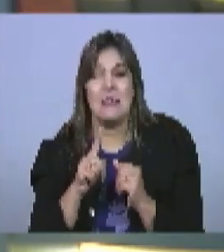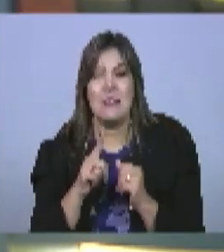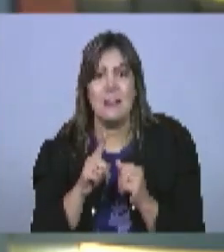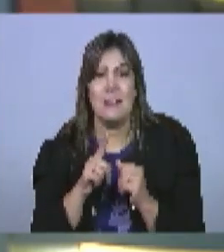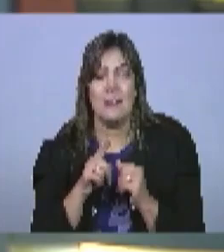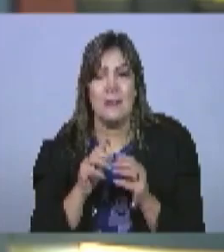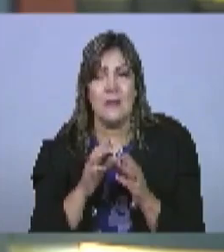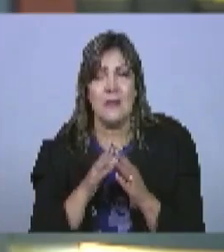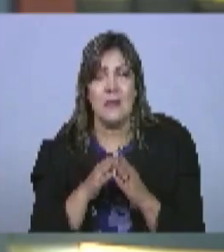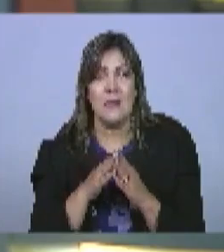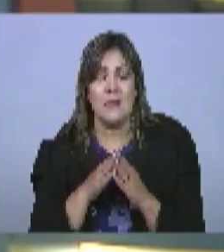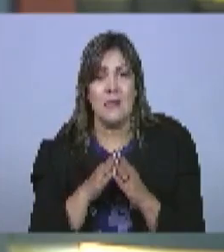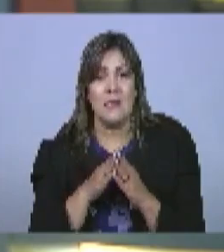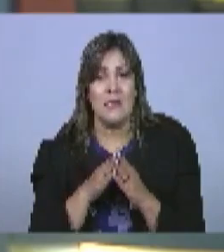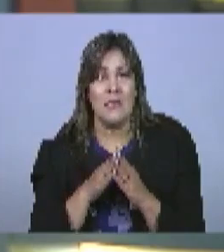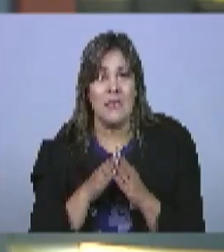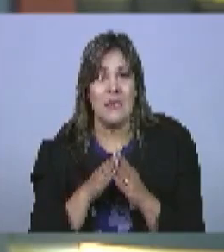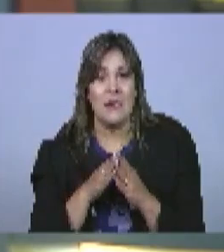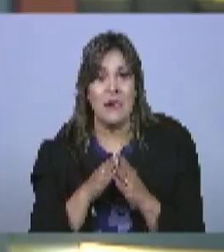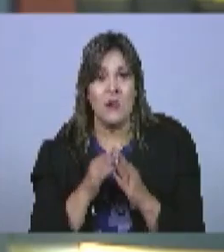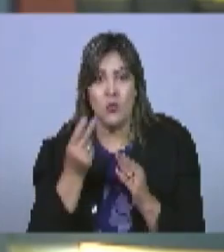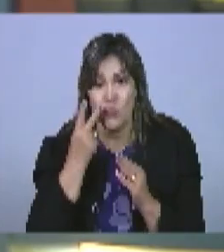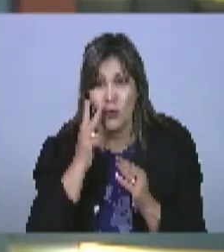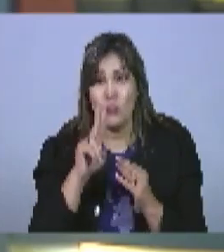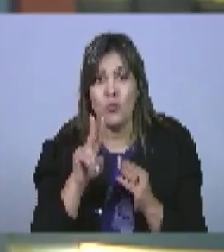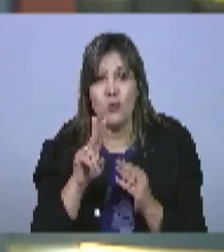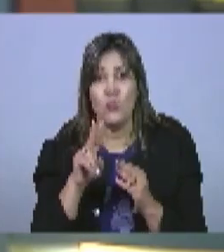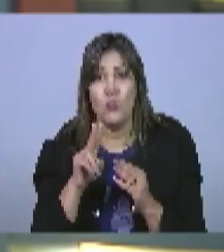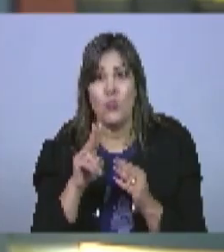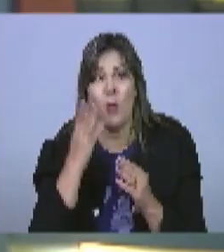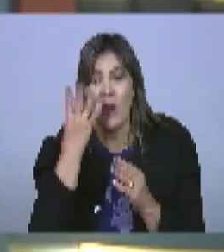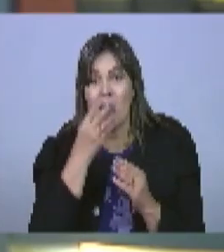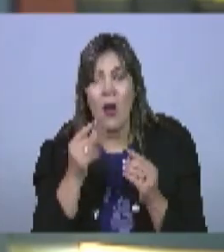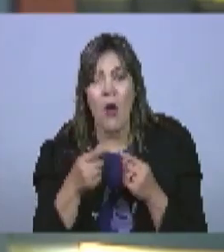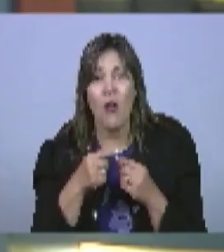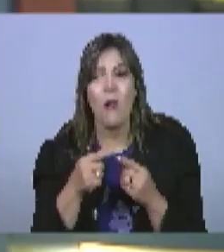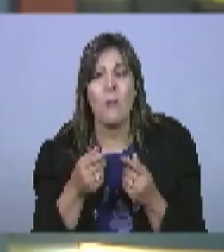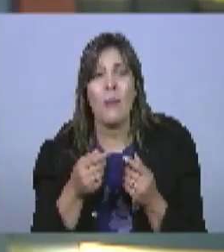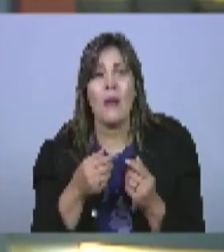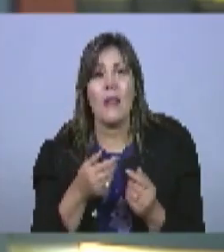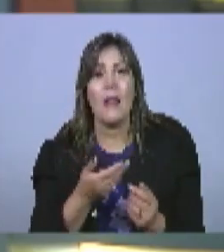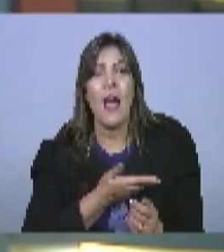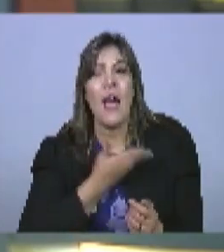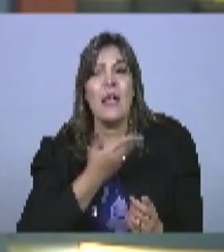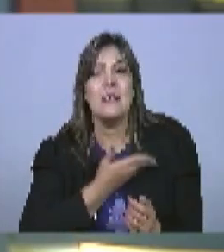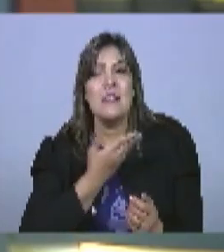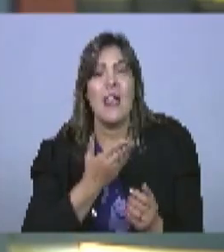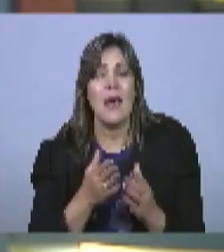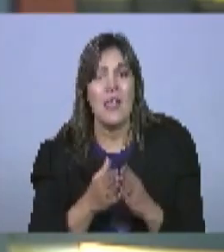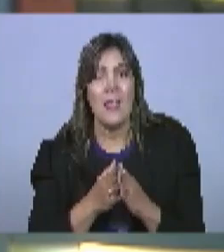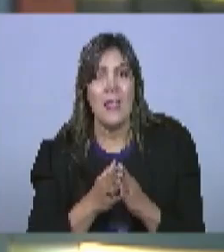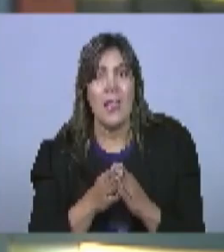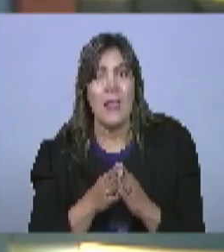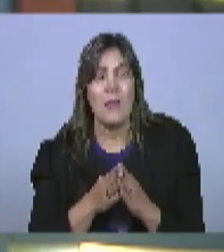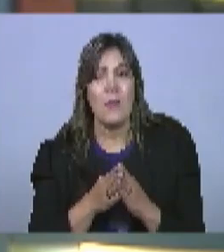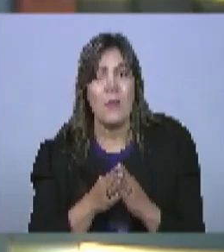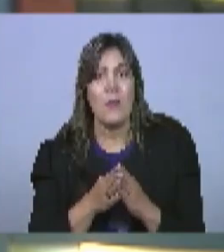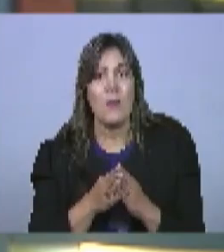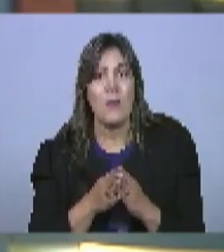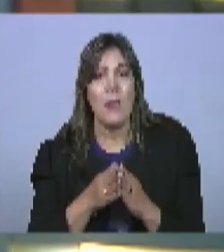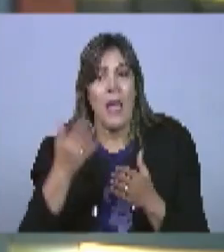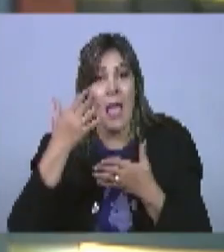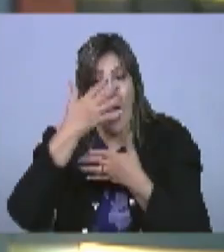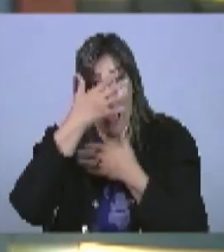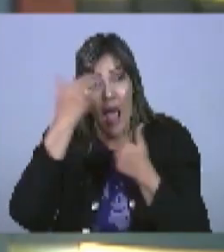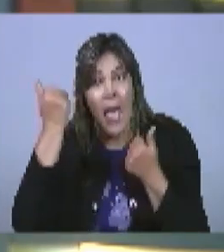المقابل قد نرى مشهد اقرب الى غزه بمعنى ان حماس مافيش حماس